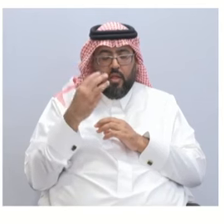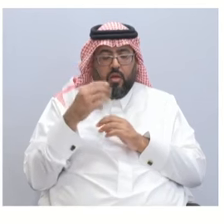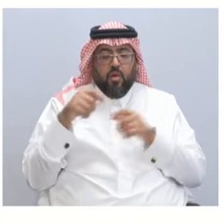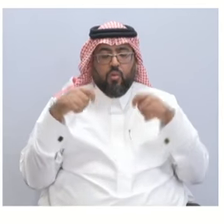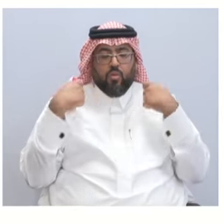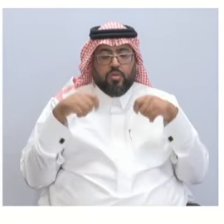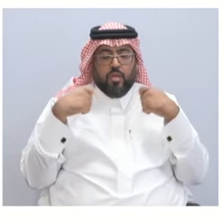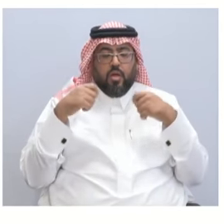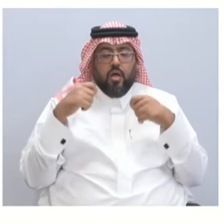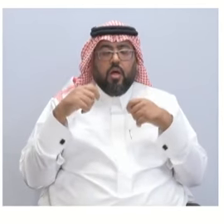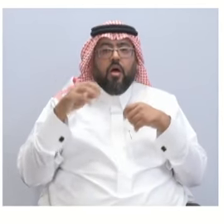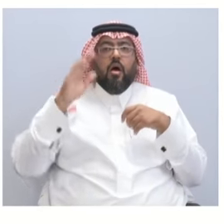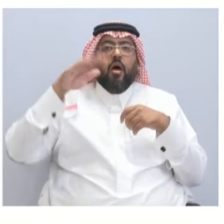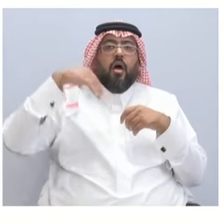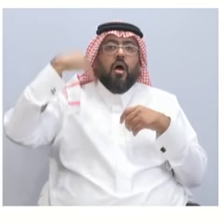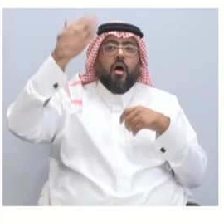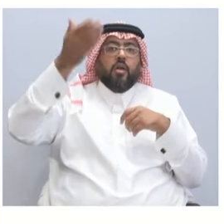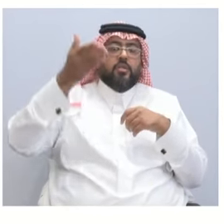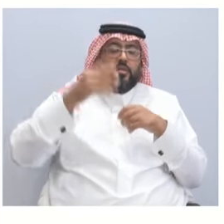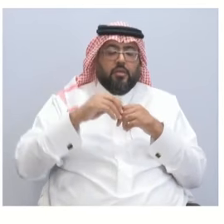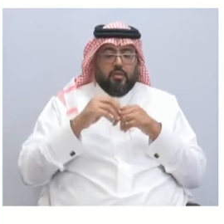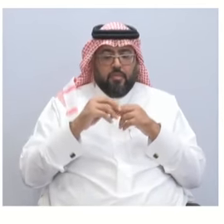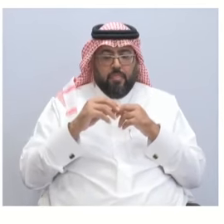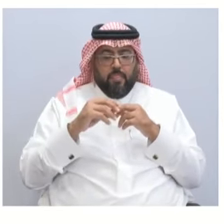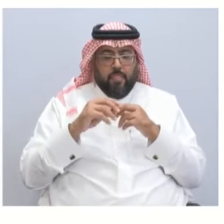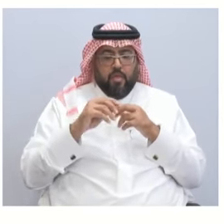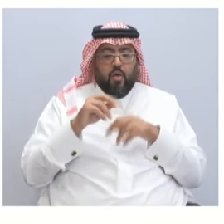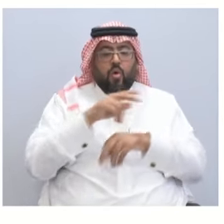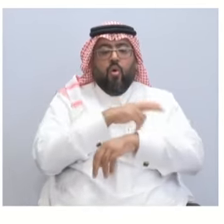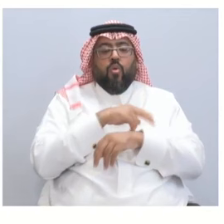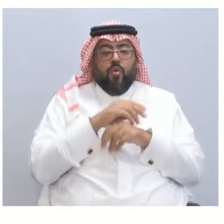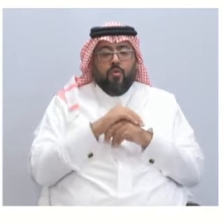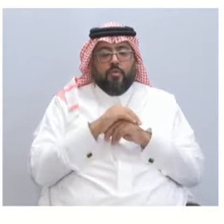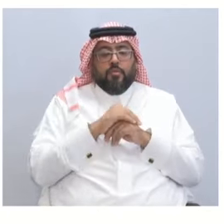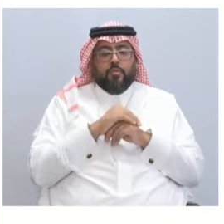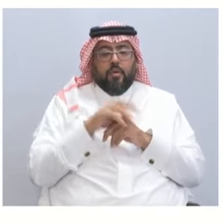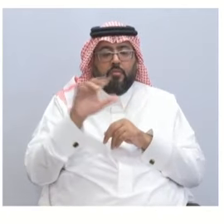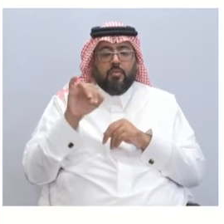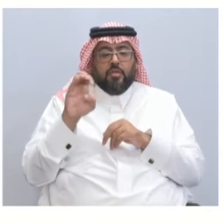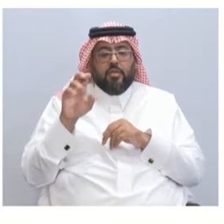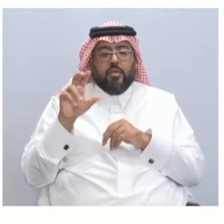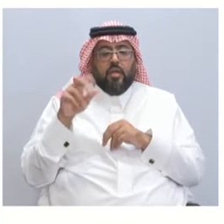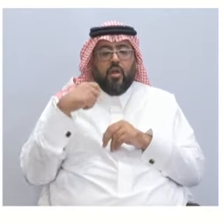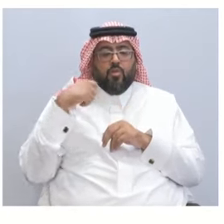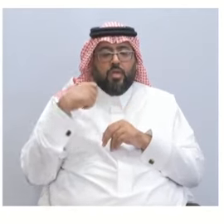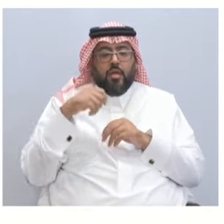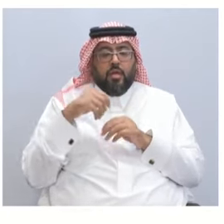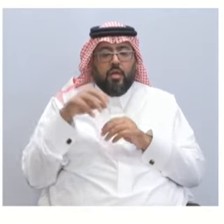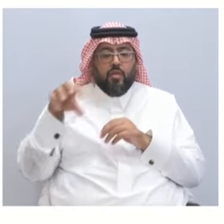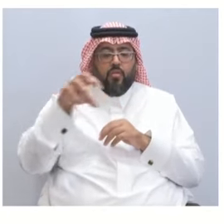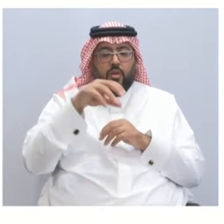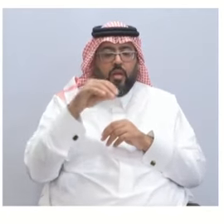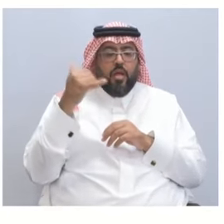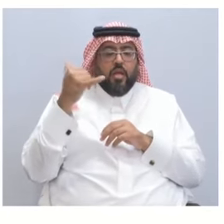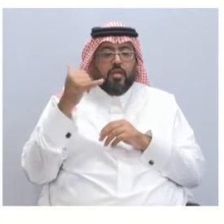وزراء الخارجيه وزراء الخارجيه هم اعضاء المجلس الوزاري لدول